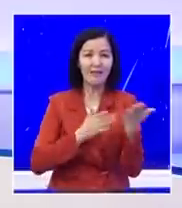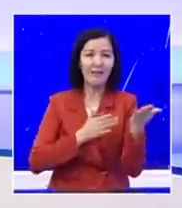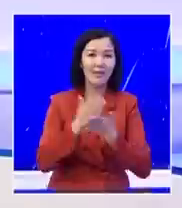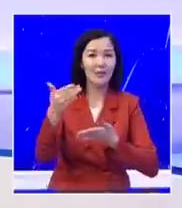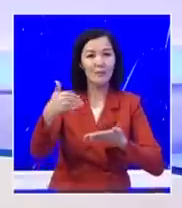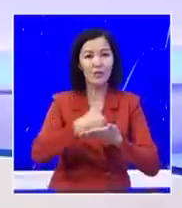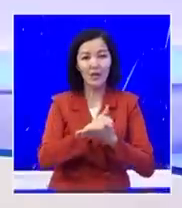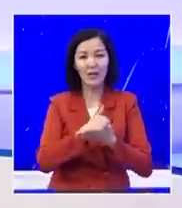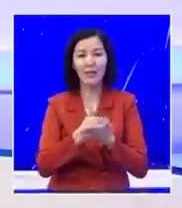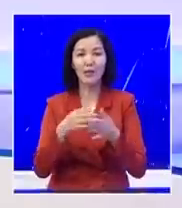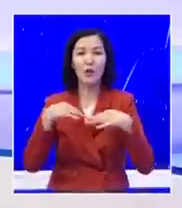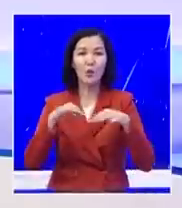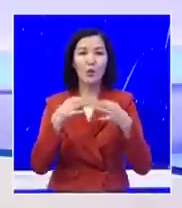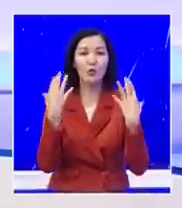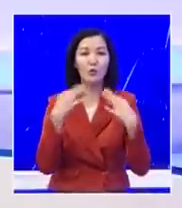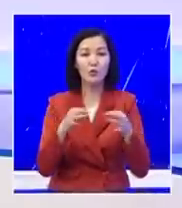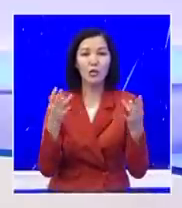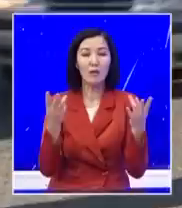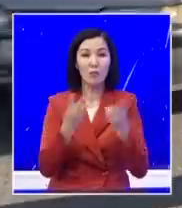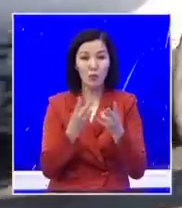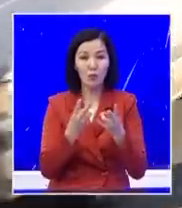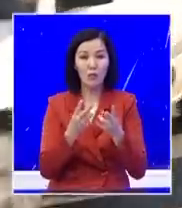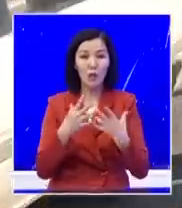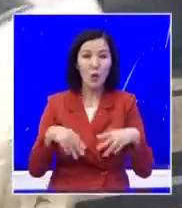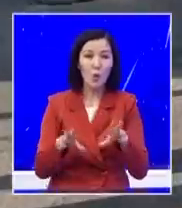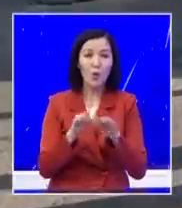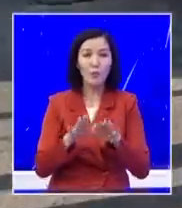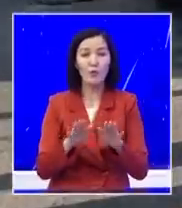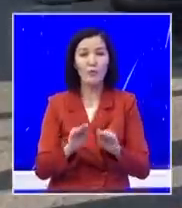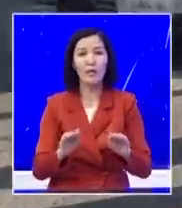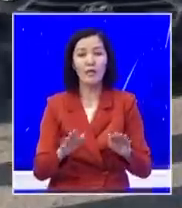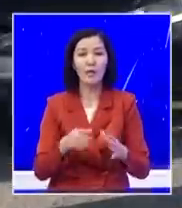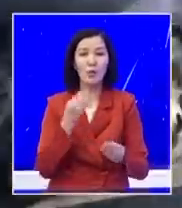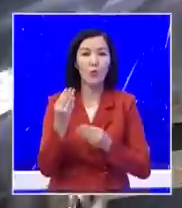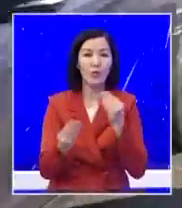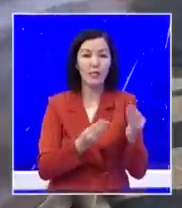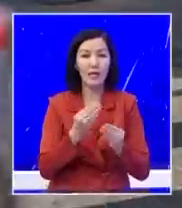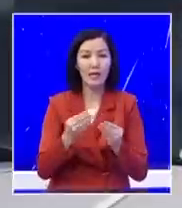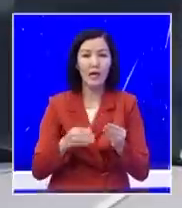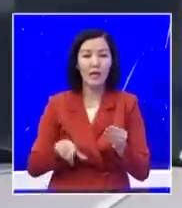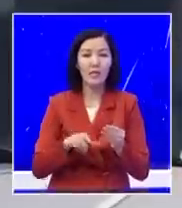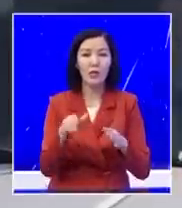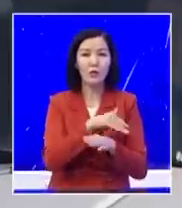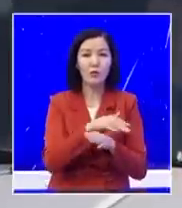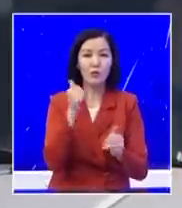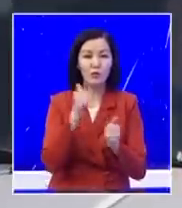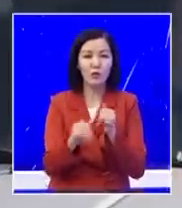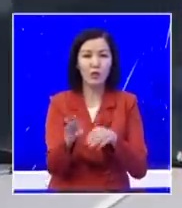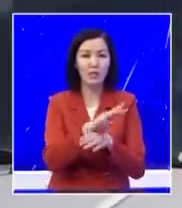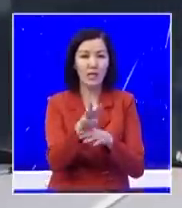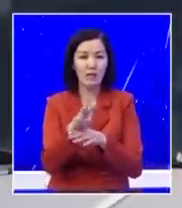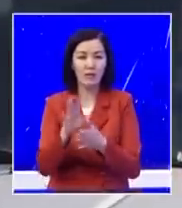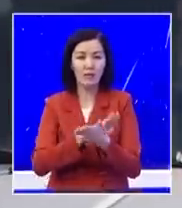кіріп шыққан көліктердің рұқсаты болуы тиіс. Қоғамдық орындар, балалар алаңқайы, тротуарлар, көшелер күнделікті